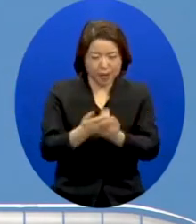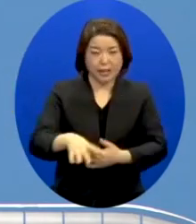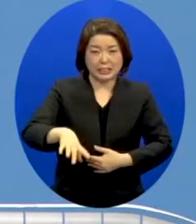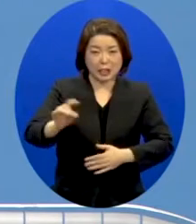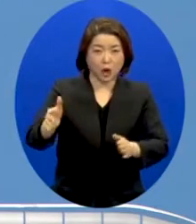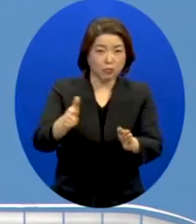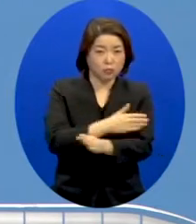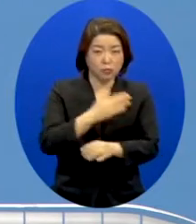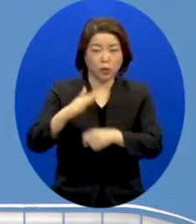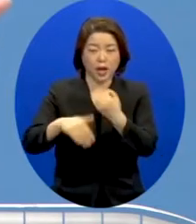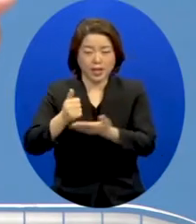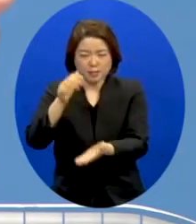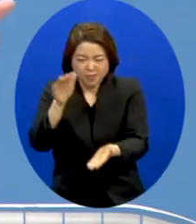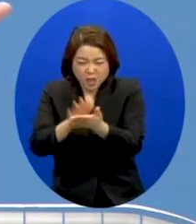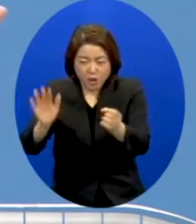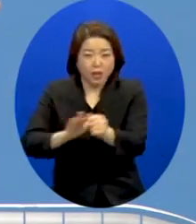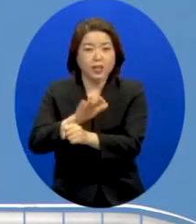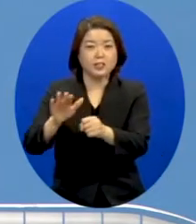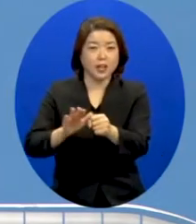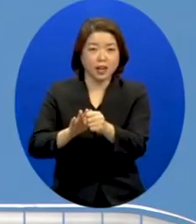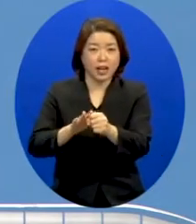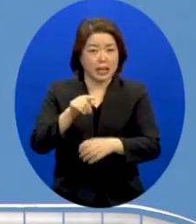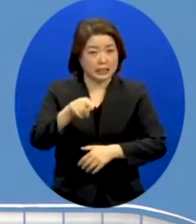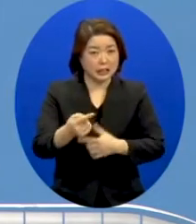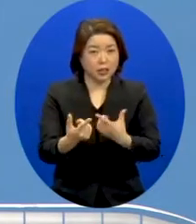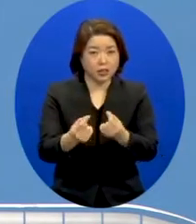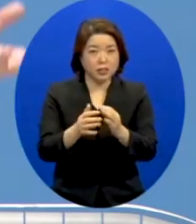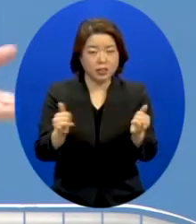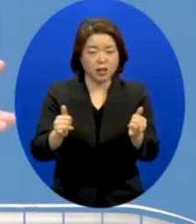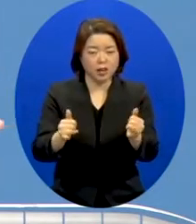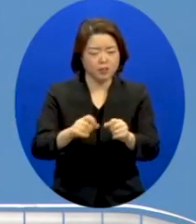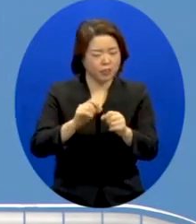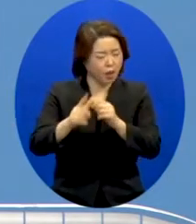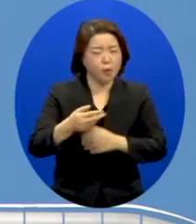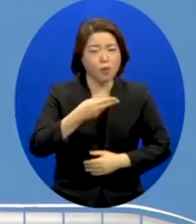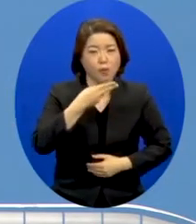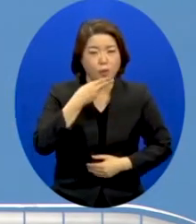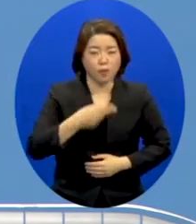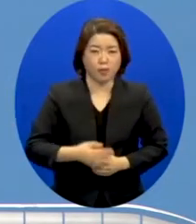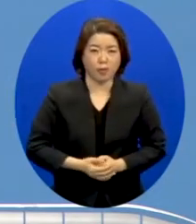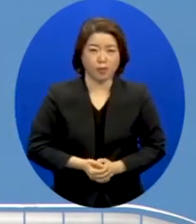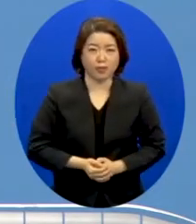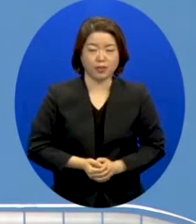하나님을 뜨겁게 사랑하는 그런 사람은 거의 없어요